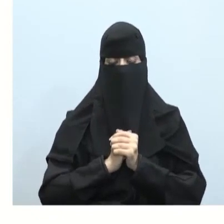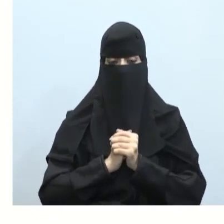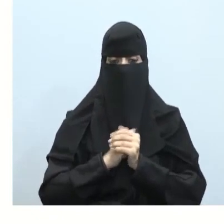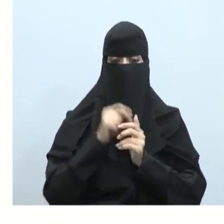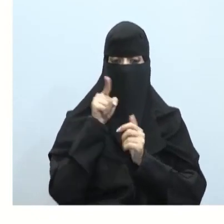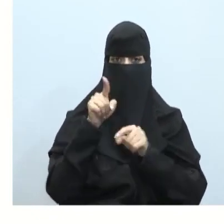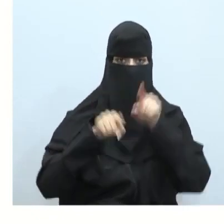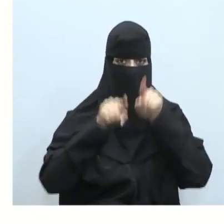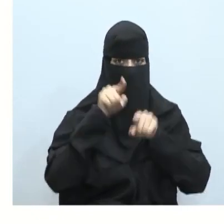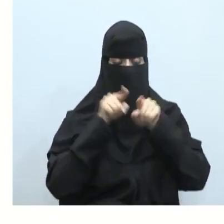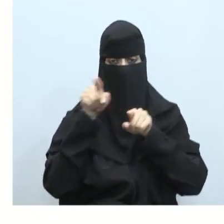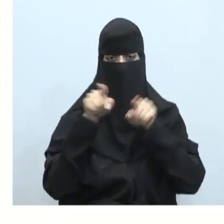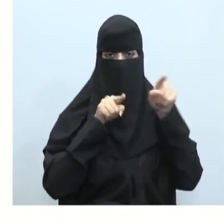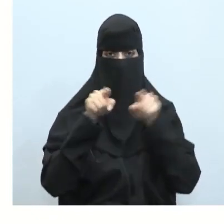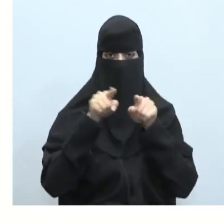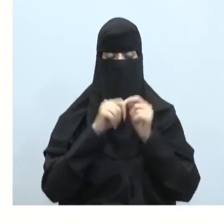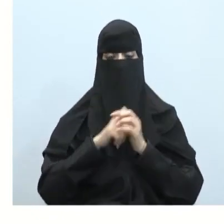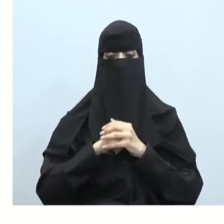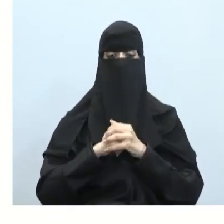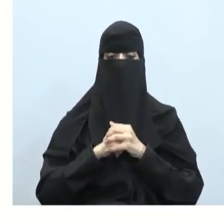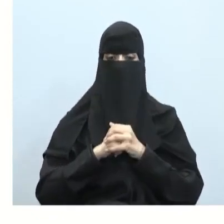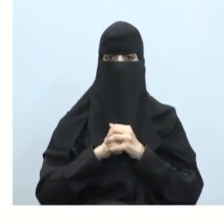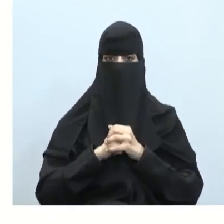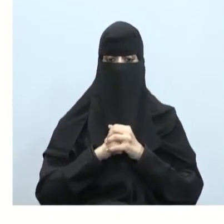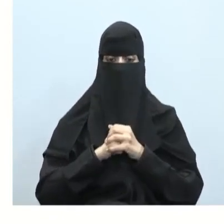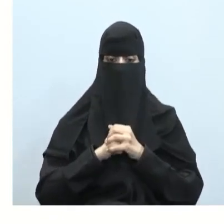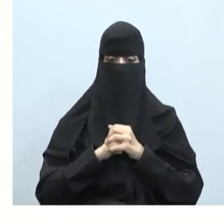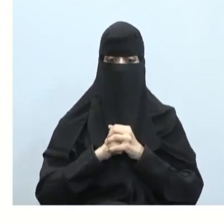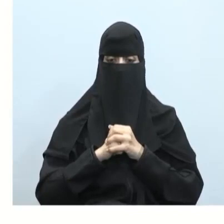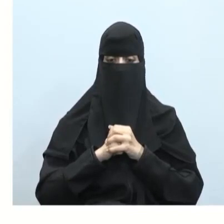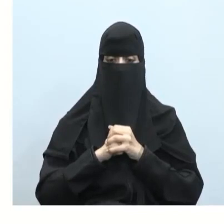هو الفرق بين الاثنين في عمليه ربط الملفات